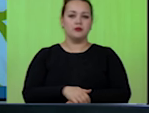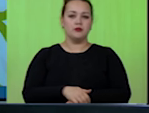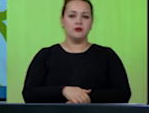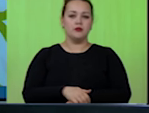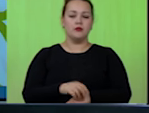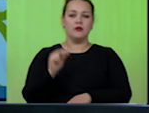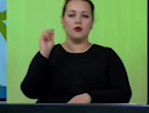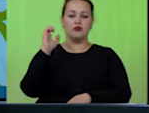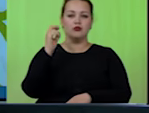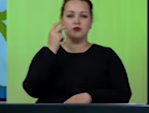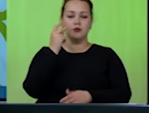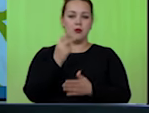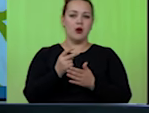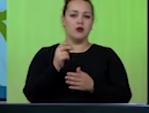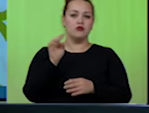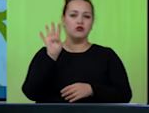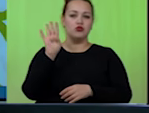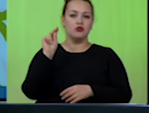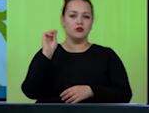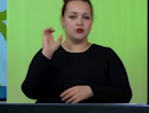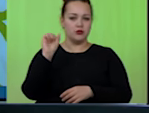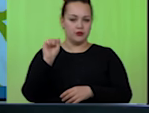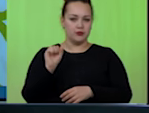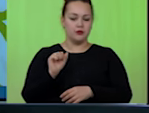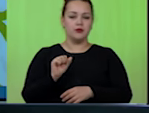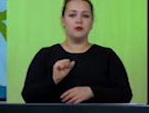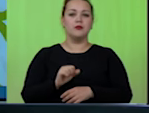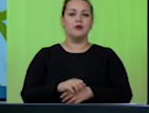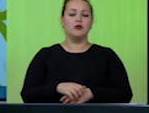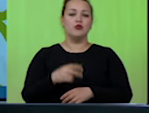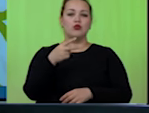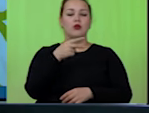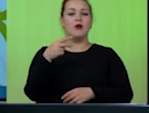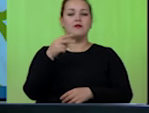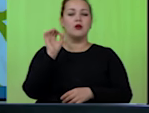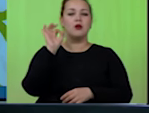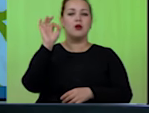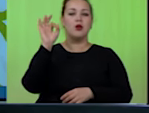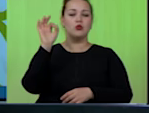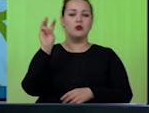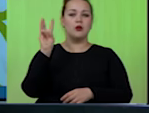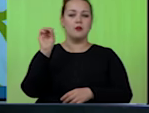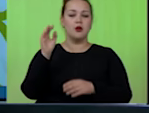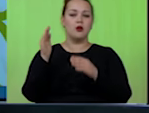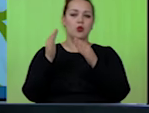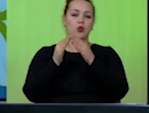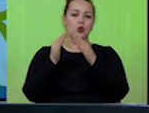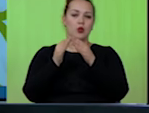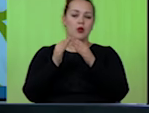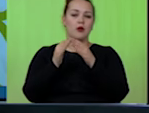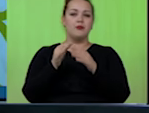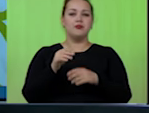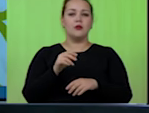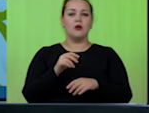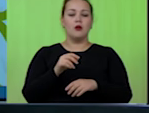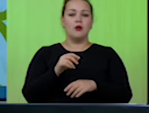Часы показывают 4 часа. Чему равна градусная мера угла между часовой